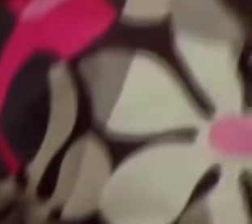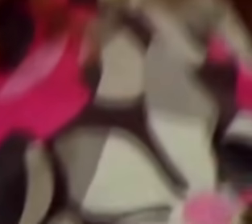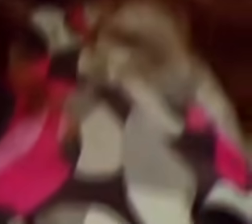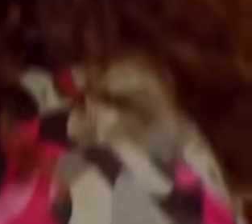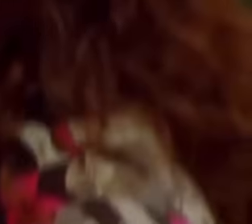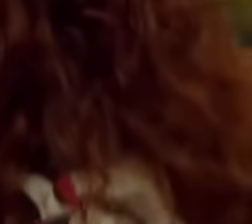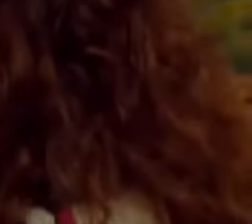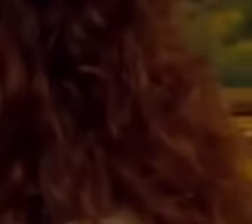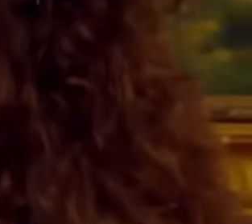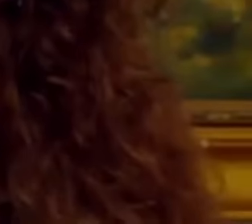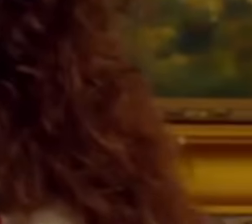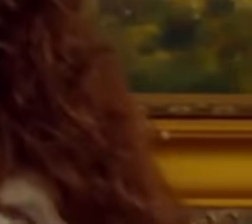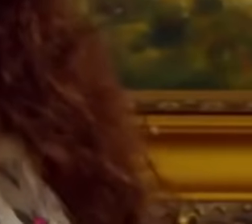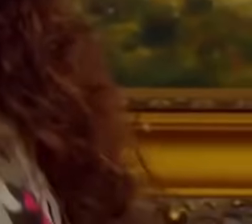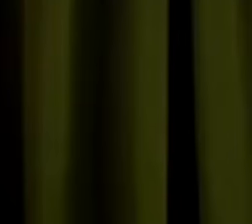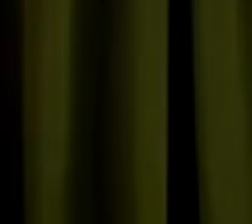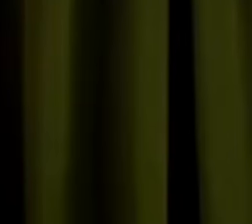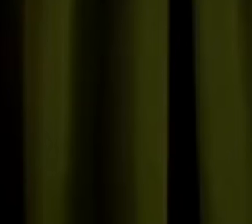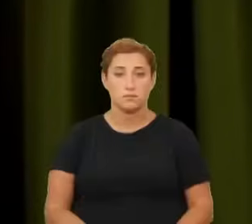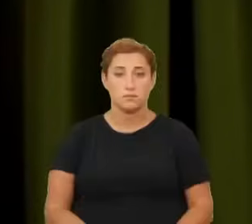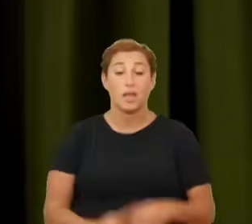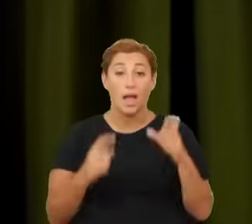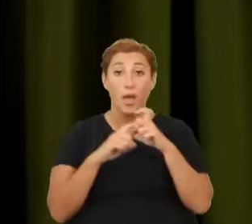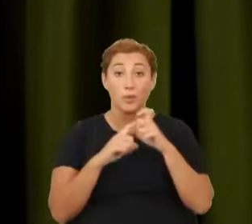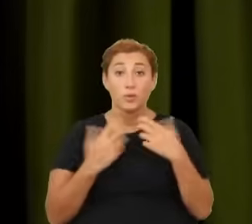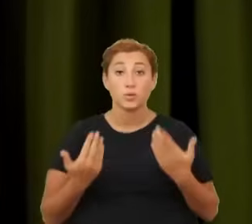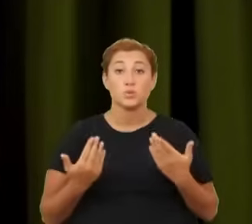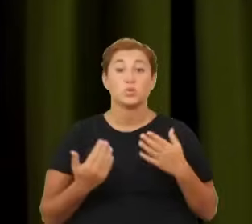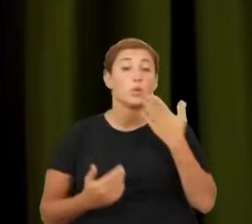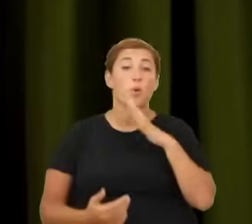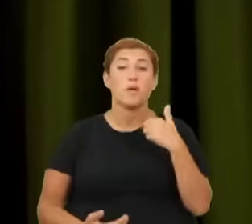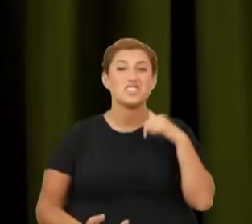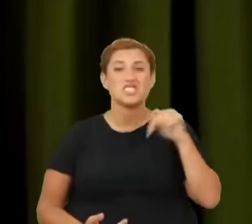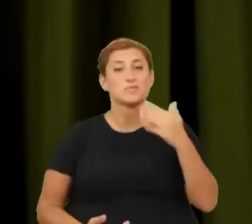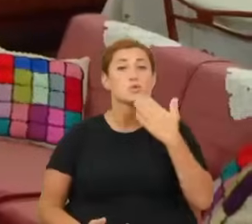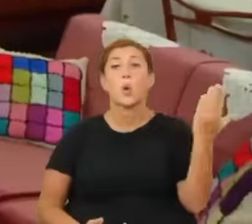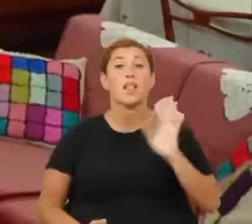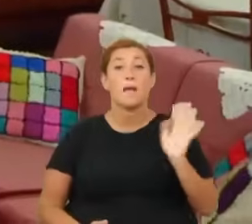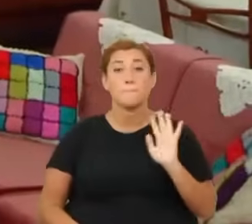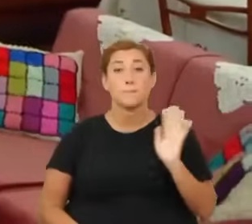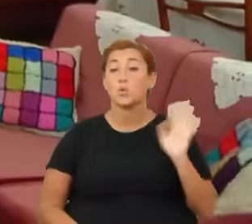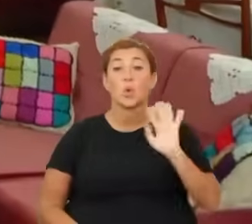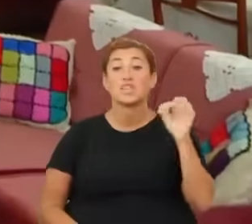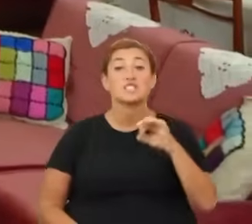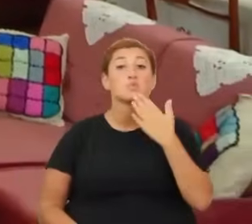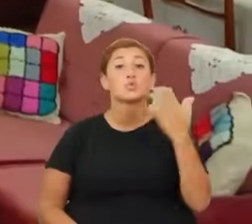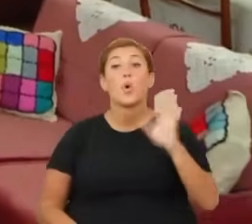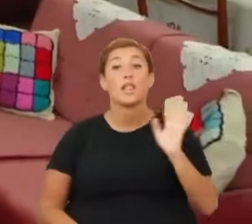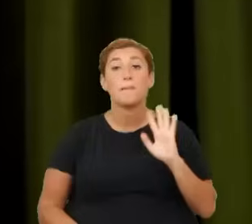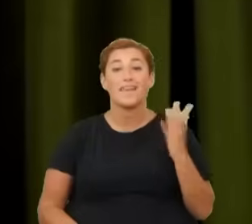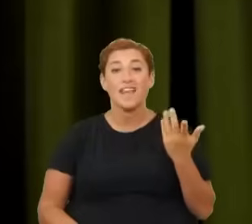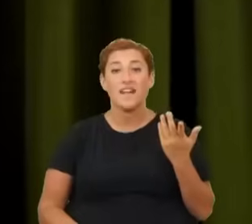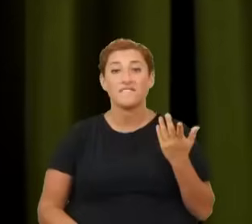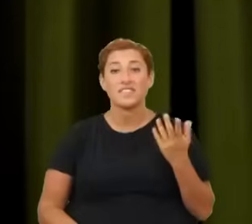Nazlı telefonun başında. Elinde dantel, kulağında ayızı. Erkun. Gözü mutfak kapısında. Yok, bence şimdi söyleme. Yok yok, şimdi söyleme.